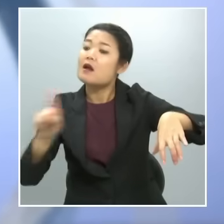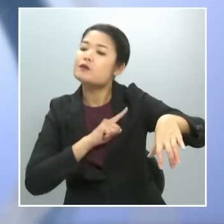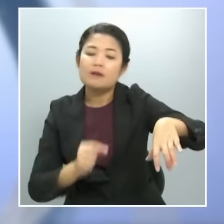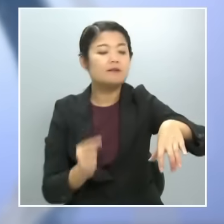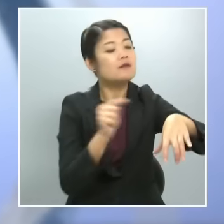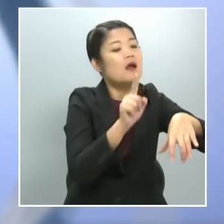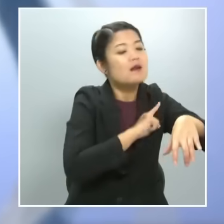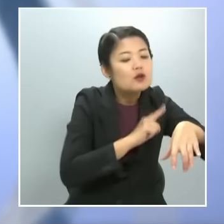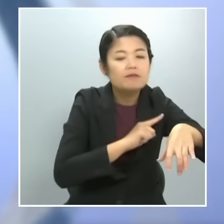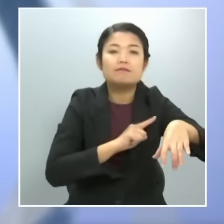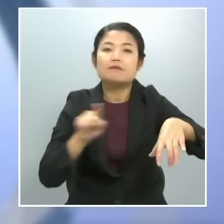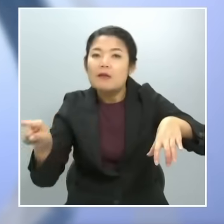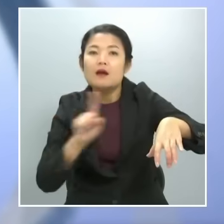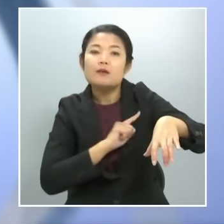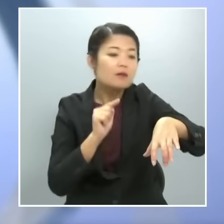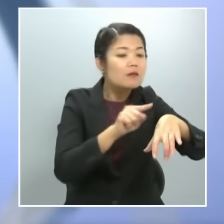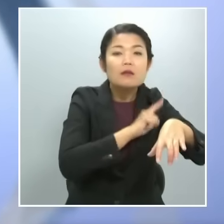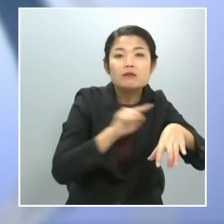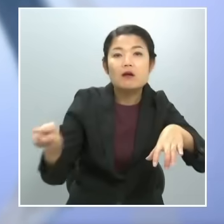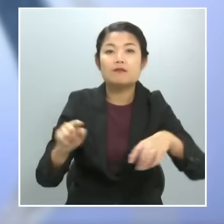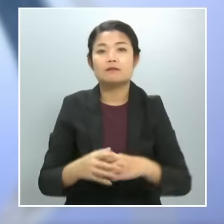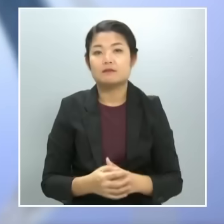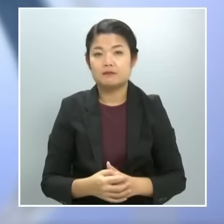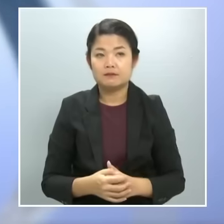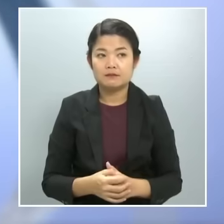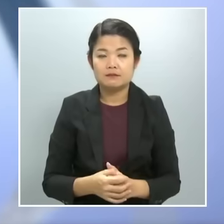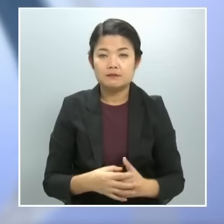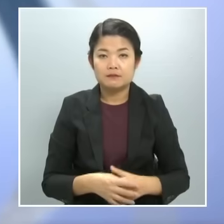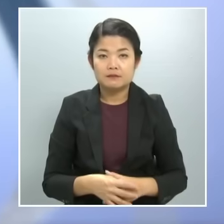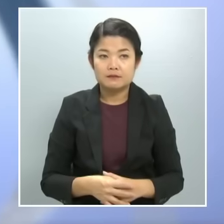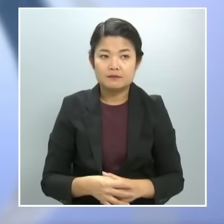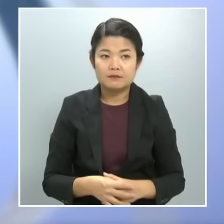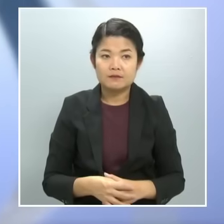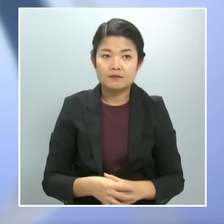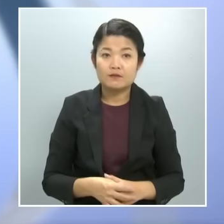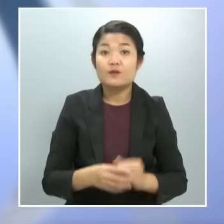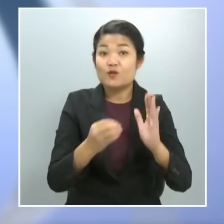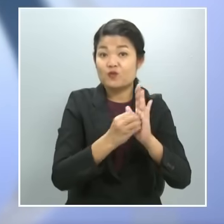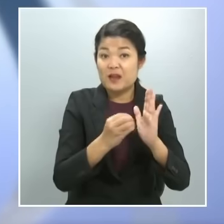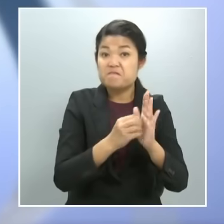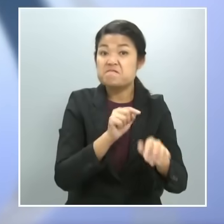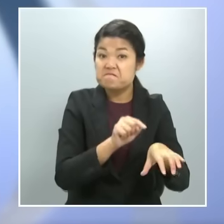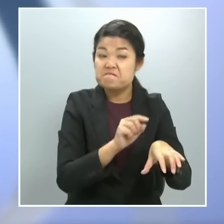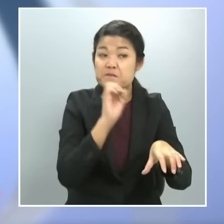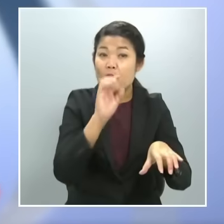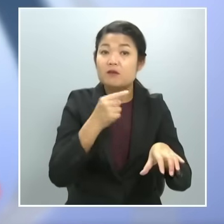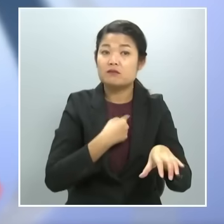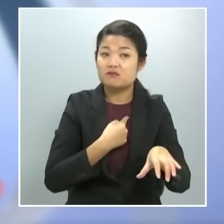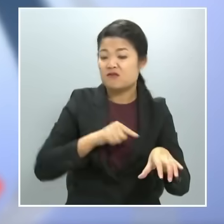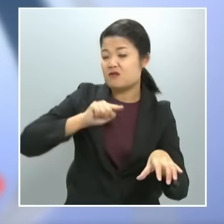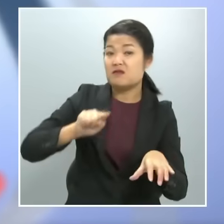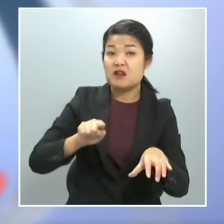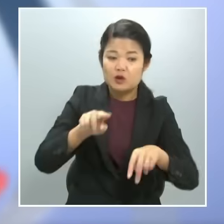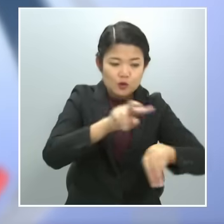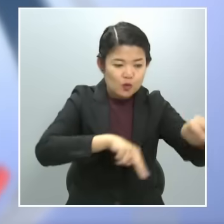ว่าไม่ใช่หน้าที่ของเค้าไม่ได้เกิดเหตุที่ที่เไม่ได้เกิดเหตุที่เคนะฮะส่วนบางกอกใหญ่ก็บอกว่าของเเขตของเา